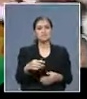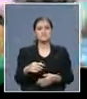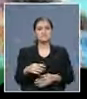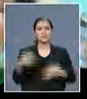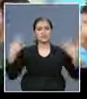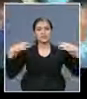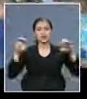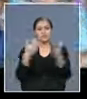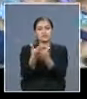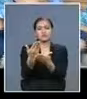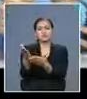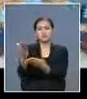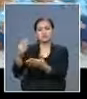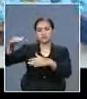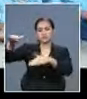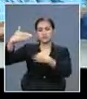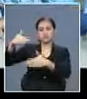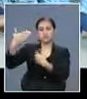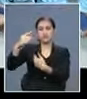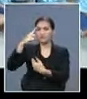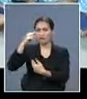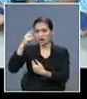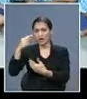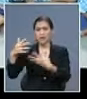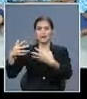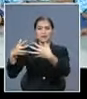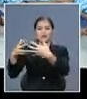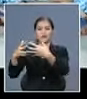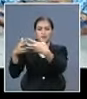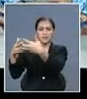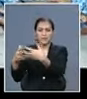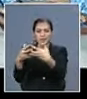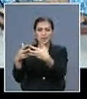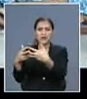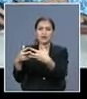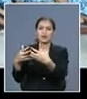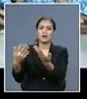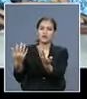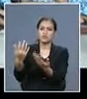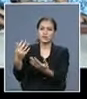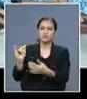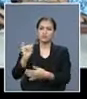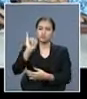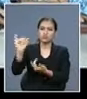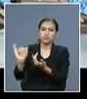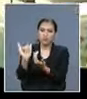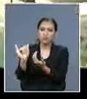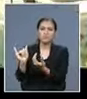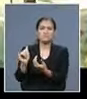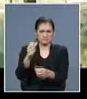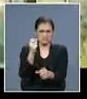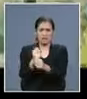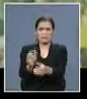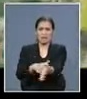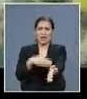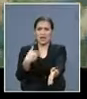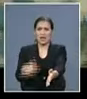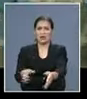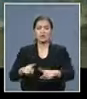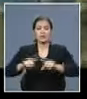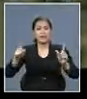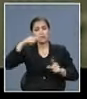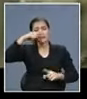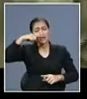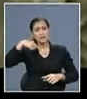ญี่ปุ่นทำต่างประเทศทำอเมริกาพวกในเสิรฟใน่าโซนยุโรปนี่เขาทำกันมานานแล้วฮะก็เหลือแค่โซนเมืองไทย